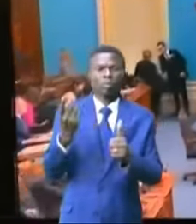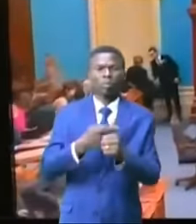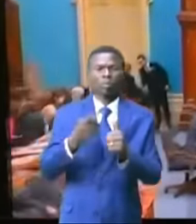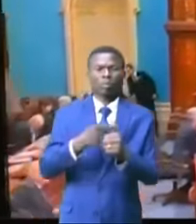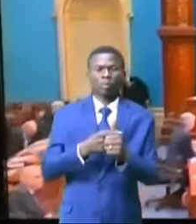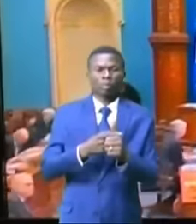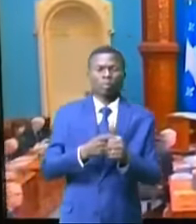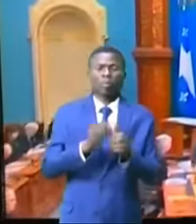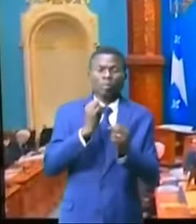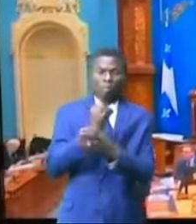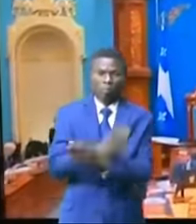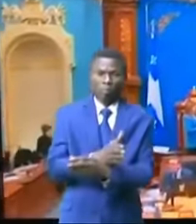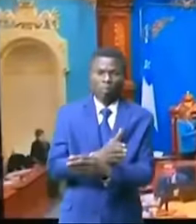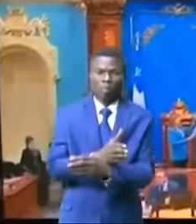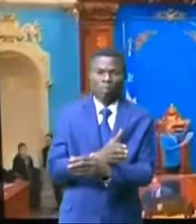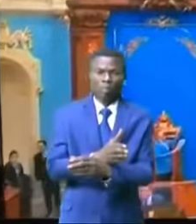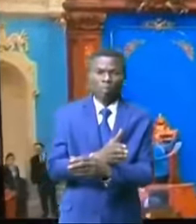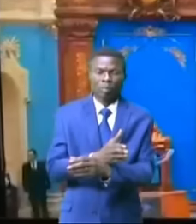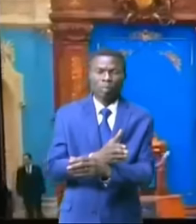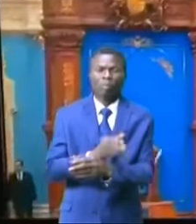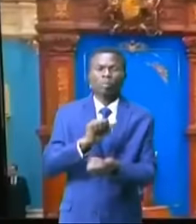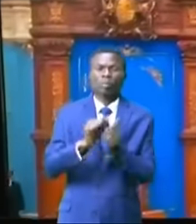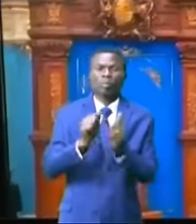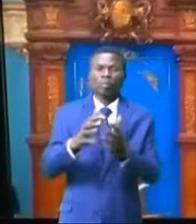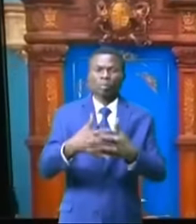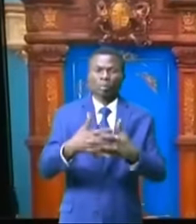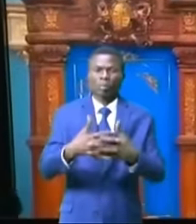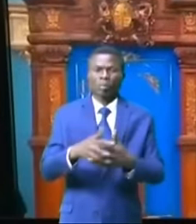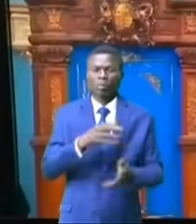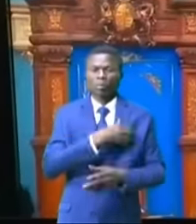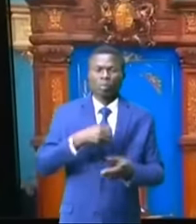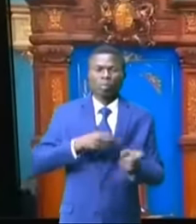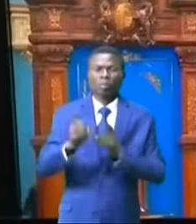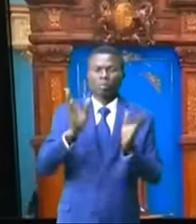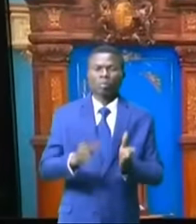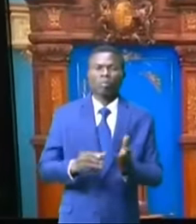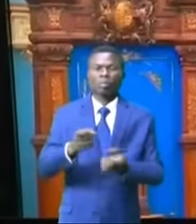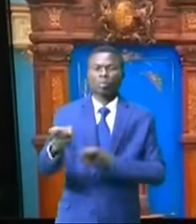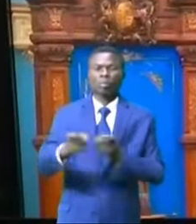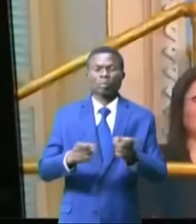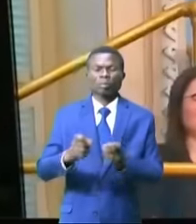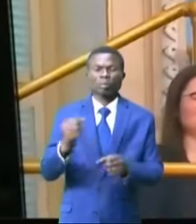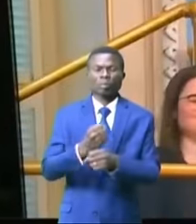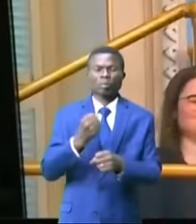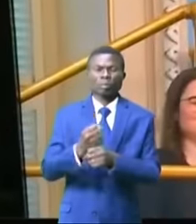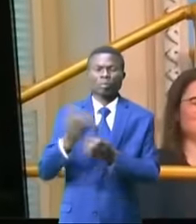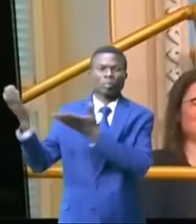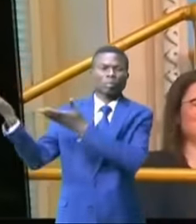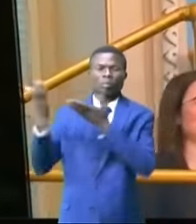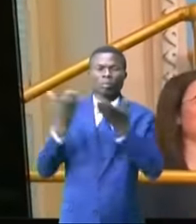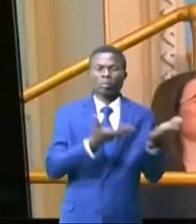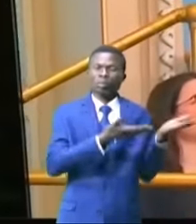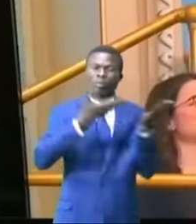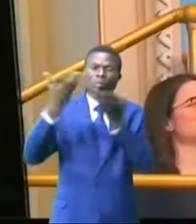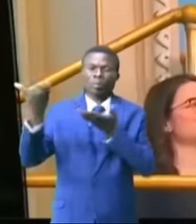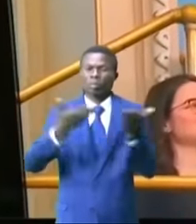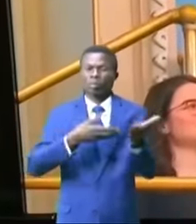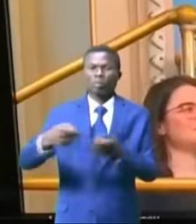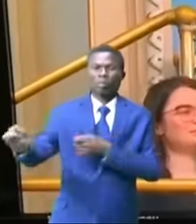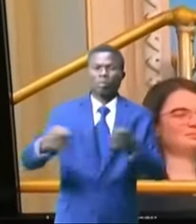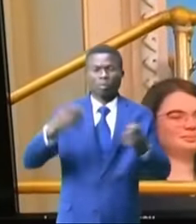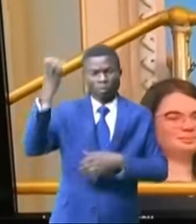la disponibilité de René Maud Lebrun, directrice de gestion de services de l'exportation, marché de